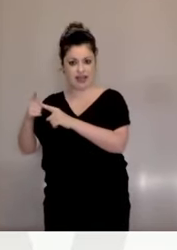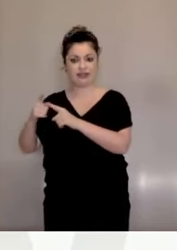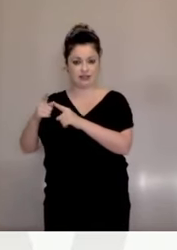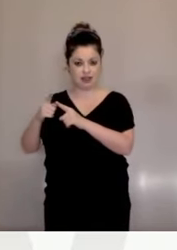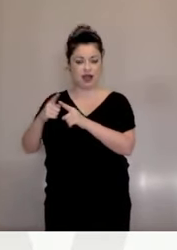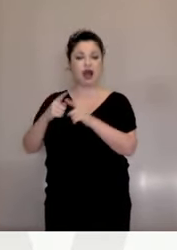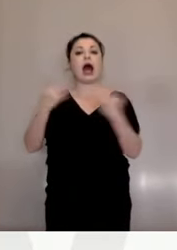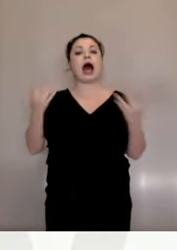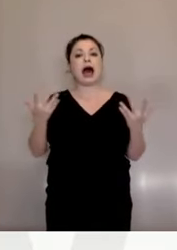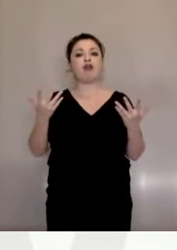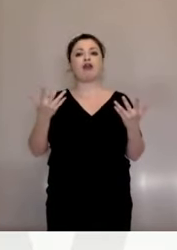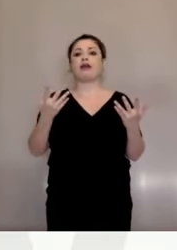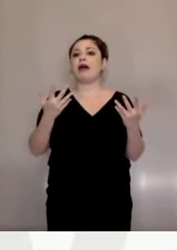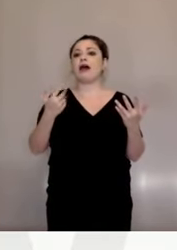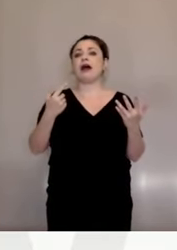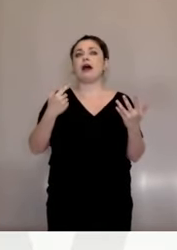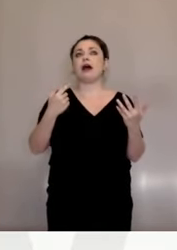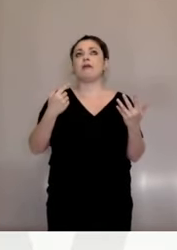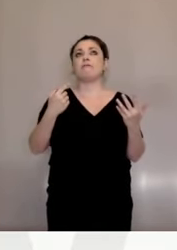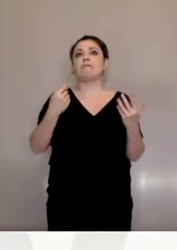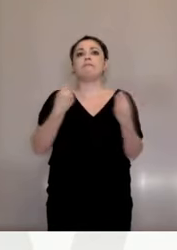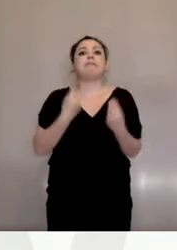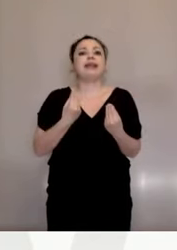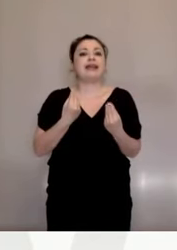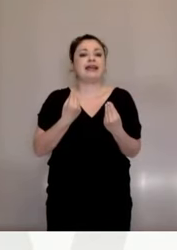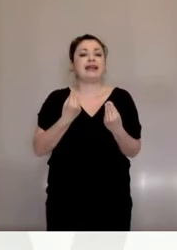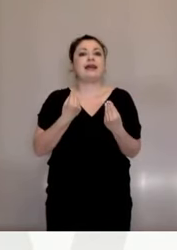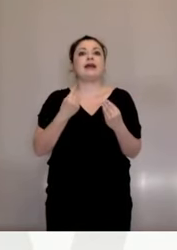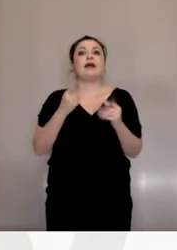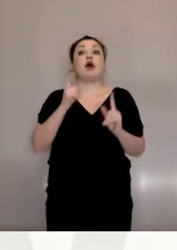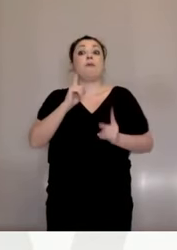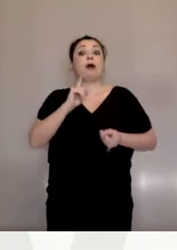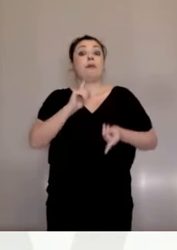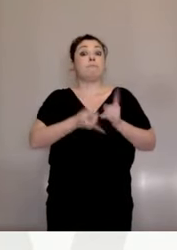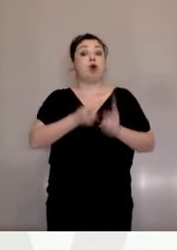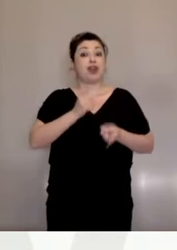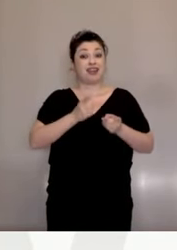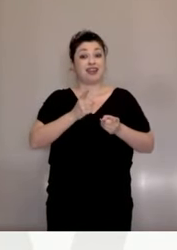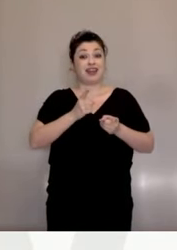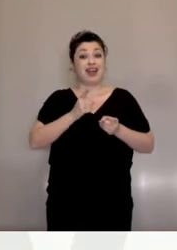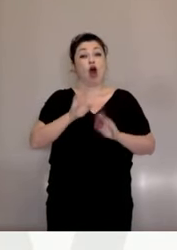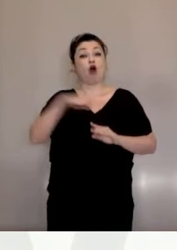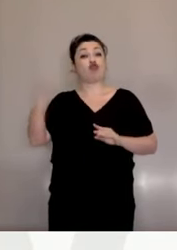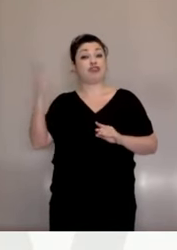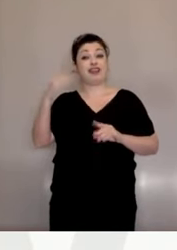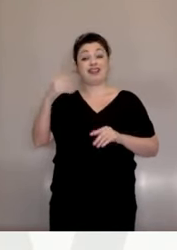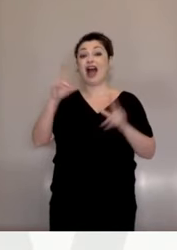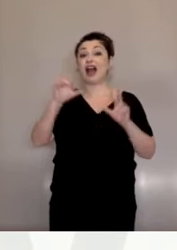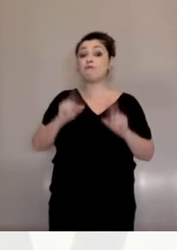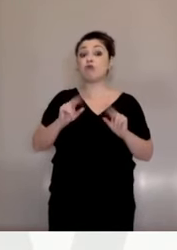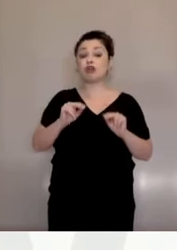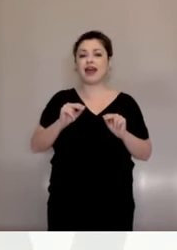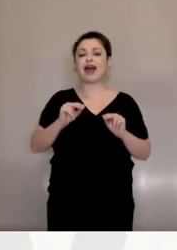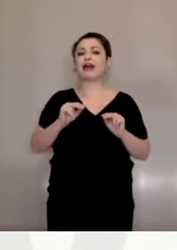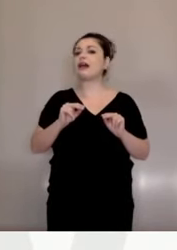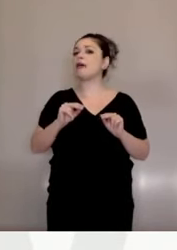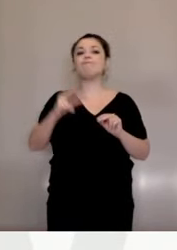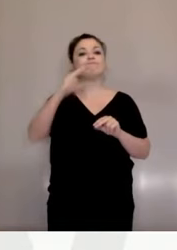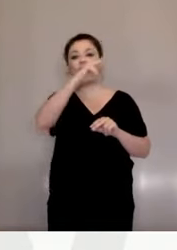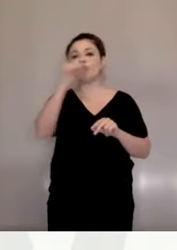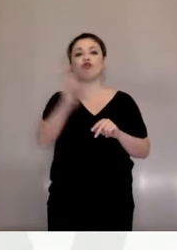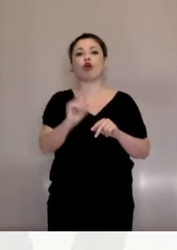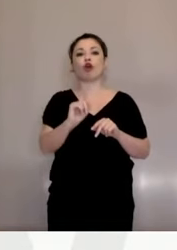termini, per quali motivi la politica occidentale moderna non riconosce l'essere